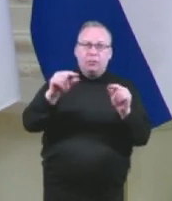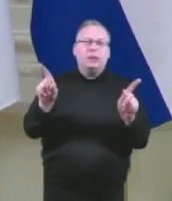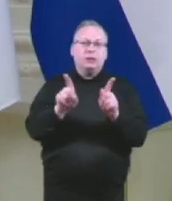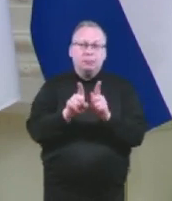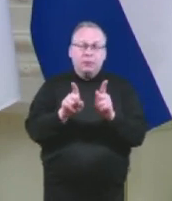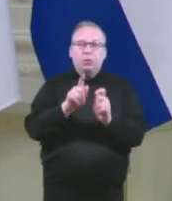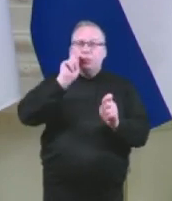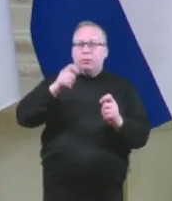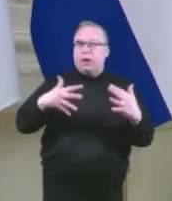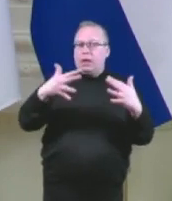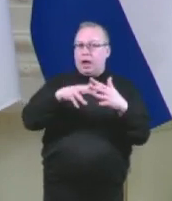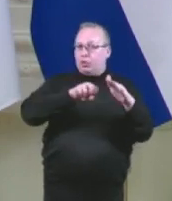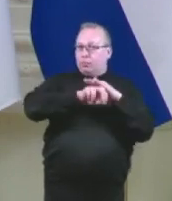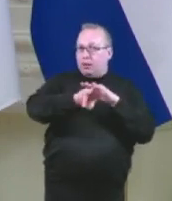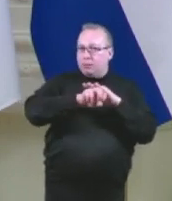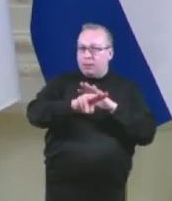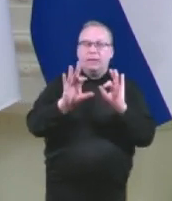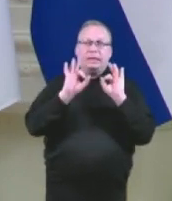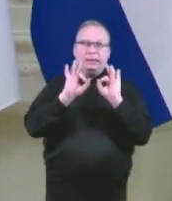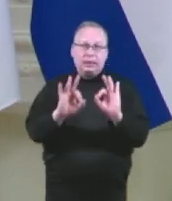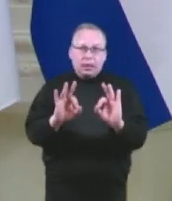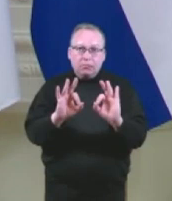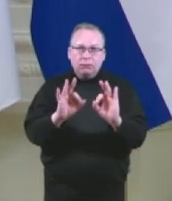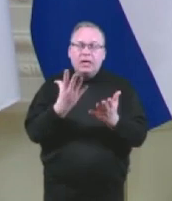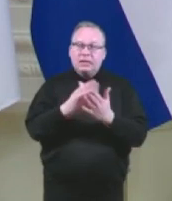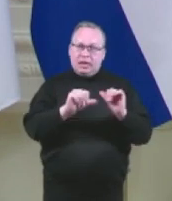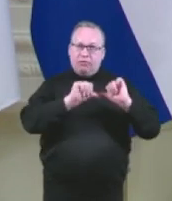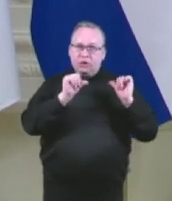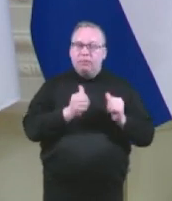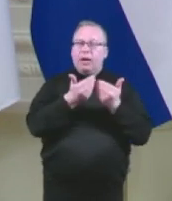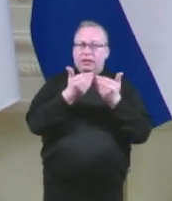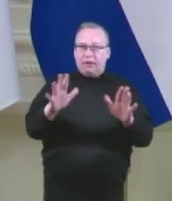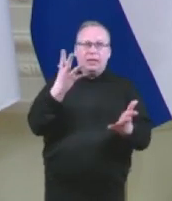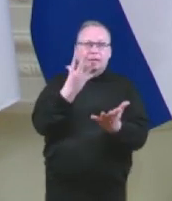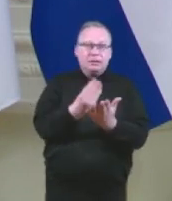karo pabėgėliams. Jūs tikrai atvėrėte savo širdis ir savo namus.